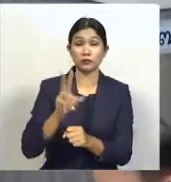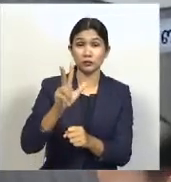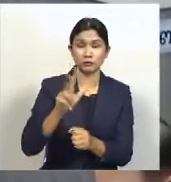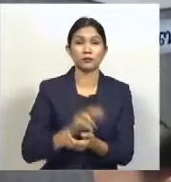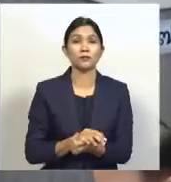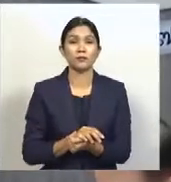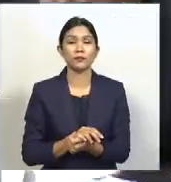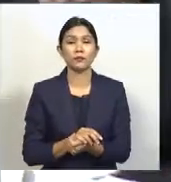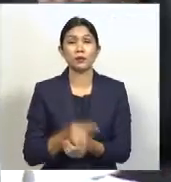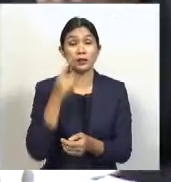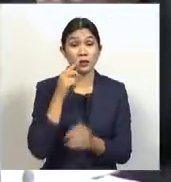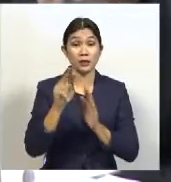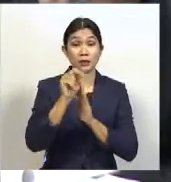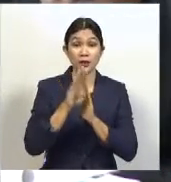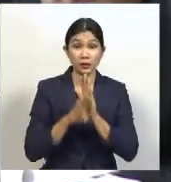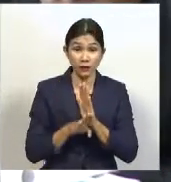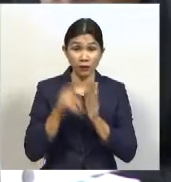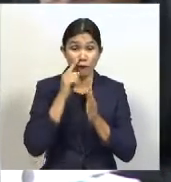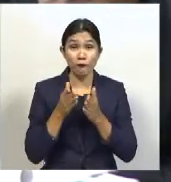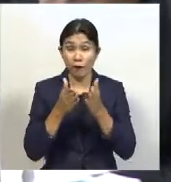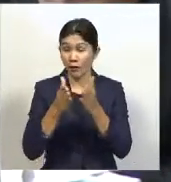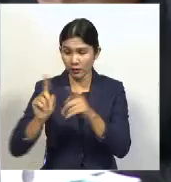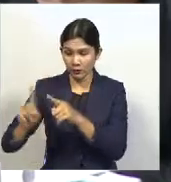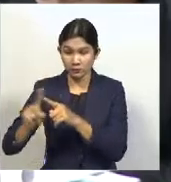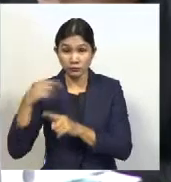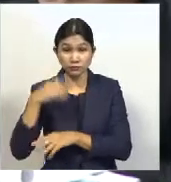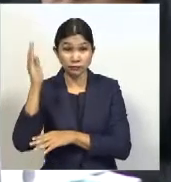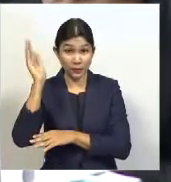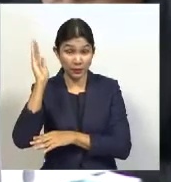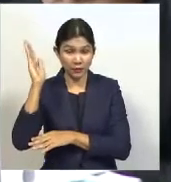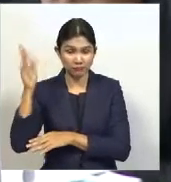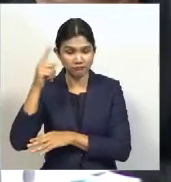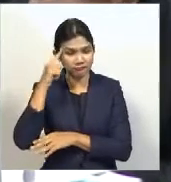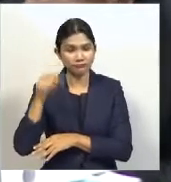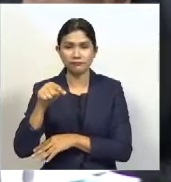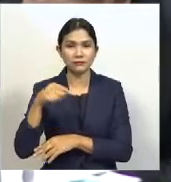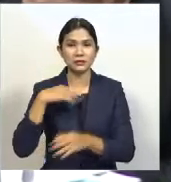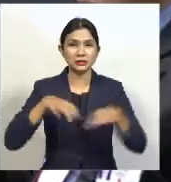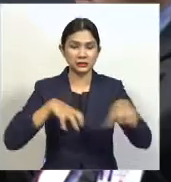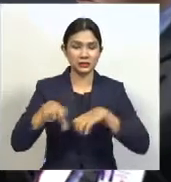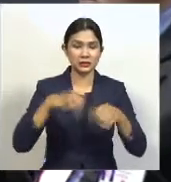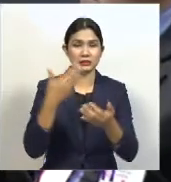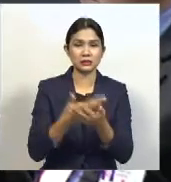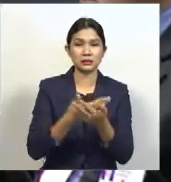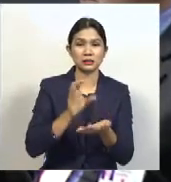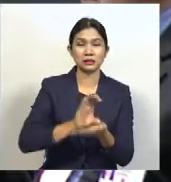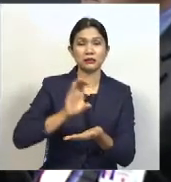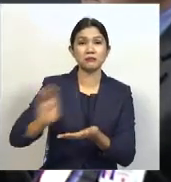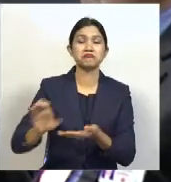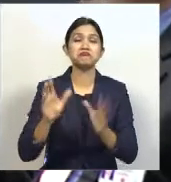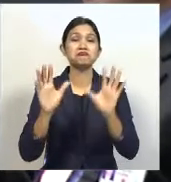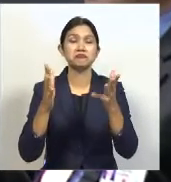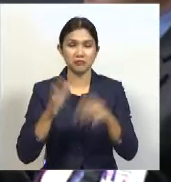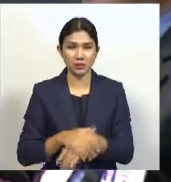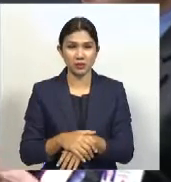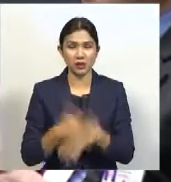โดยเห็นว่านโยบายที่หลายๆพรรคได้หาเสียงเอาไว้เนี่ยไม่ได้มีการจัดสรรงบประมาณให้แล้วก็พบว่าการจัดสรร